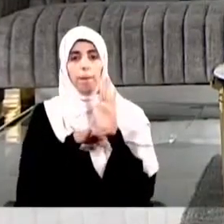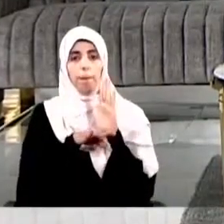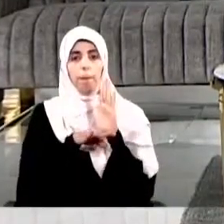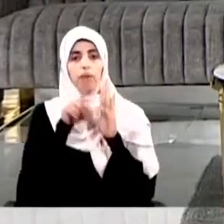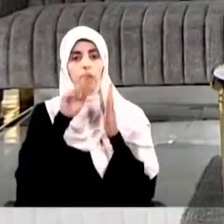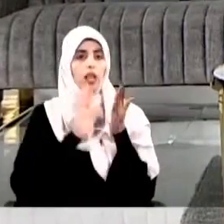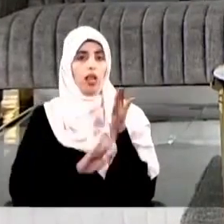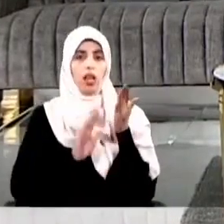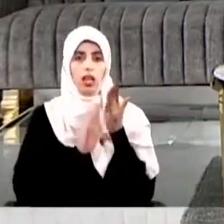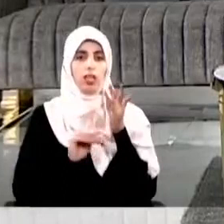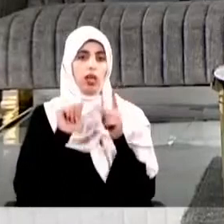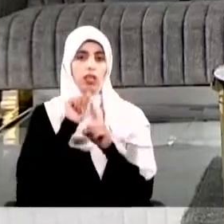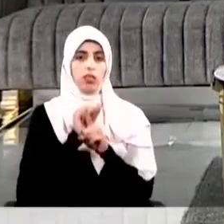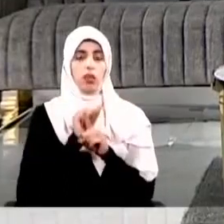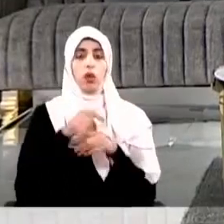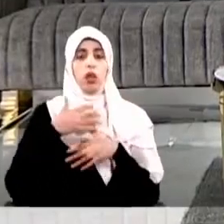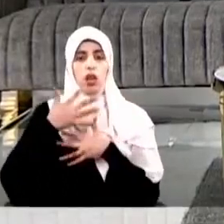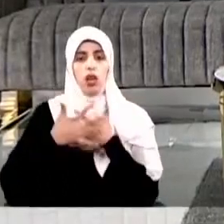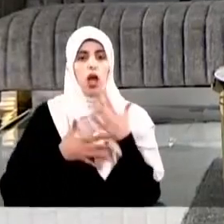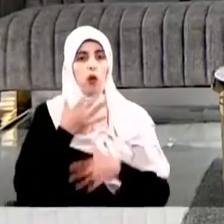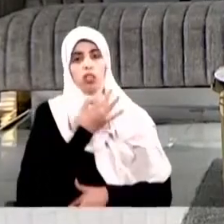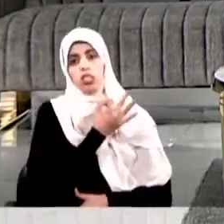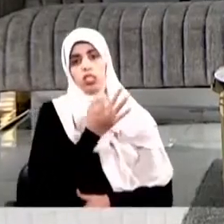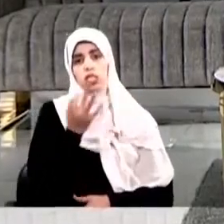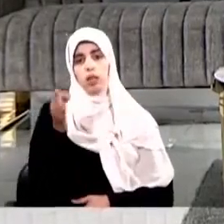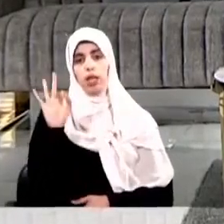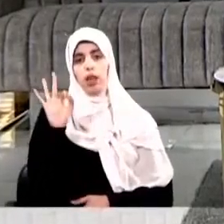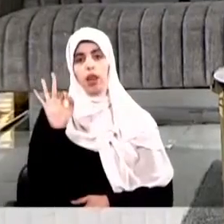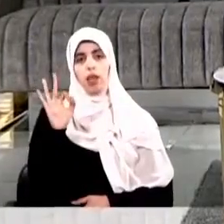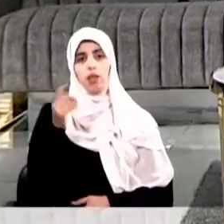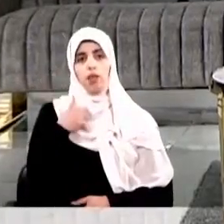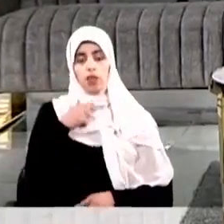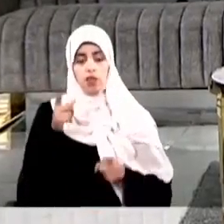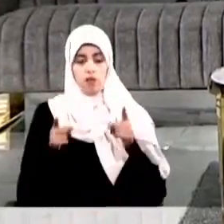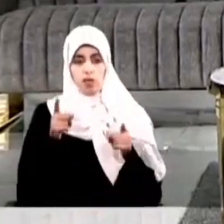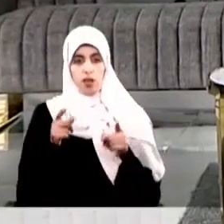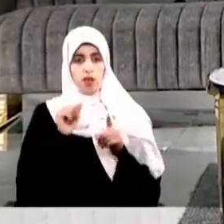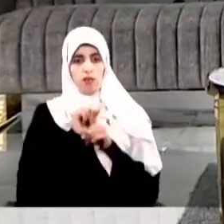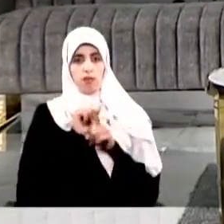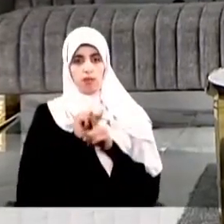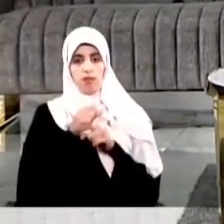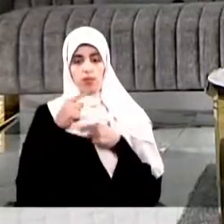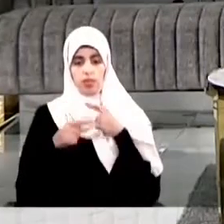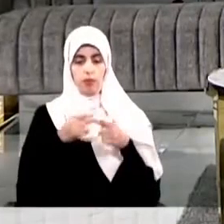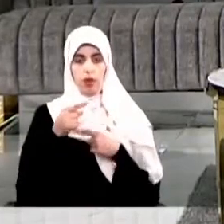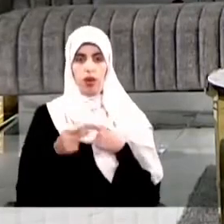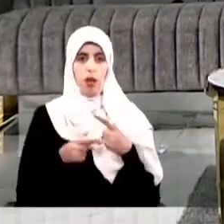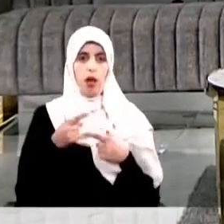المعرضة للخطر. نحاول جميعا، يعني إذا فئة واحدة استمرت